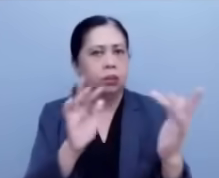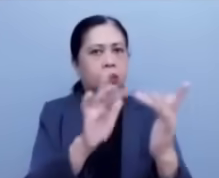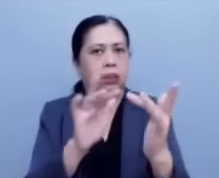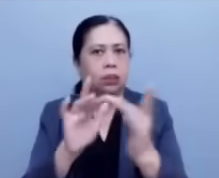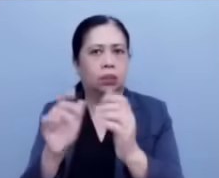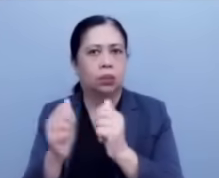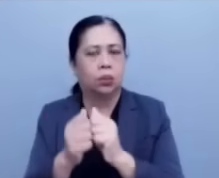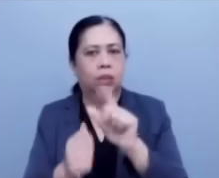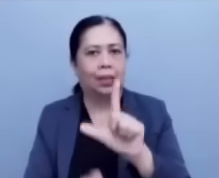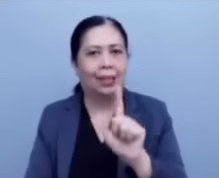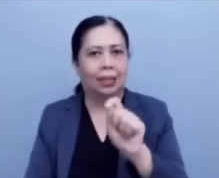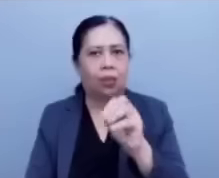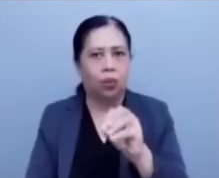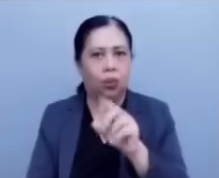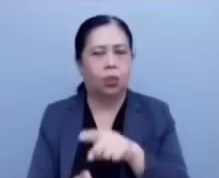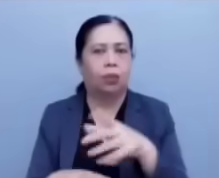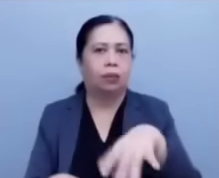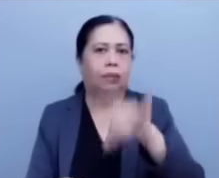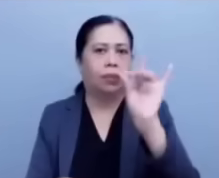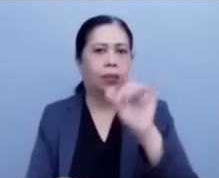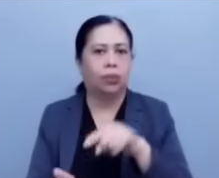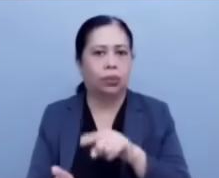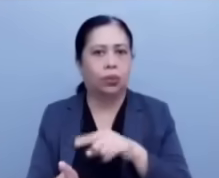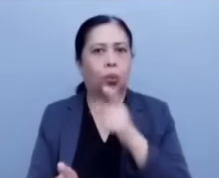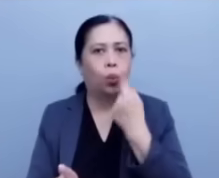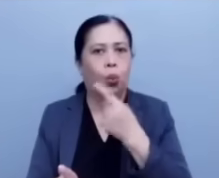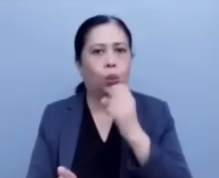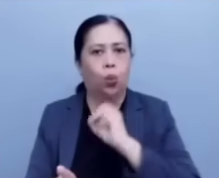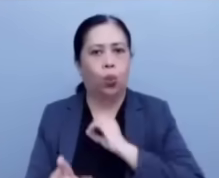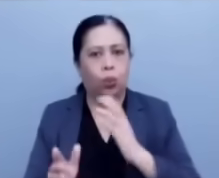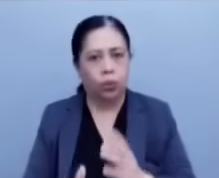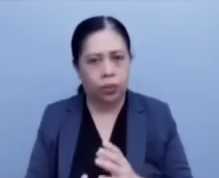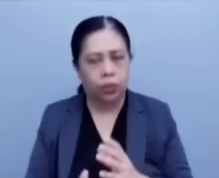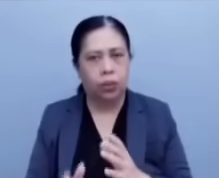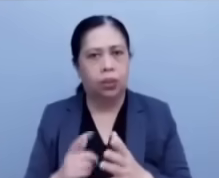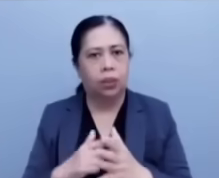LTO ay na-find out po natin yung may-ari nito at